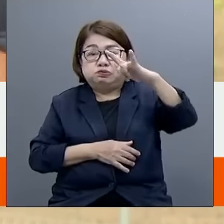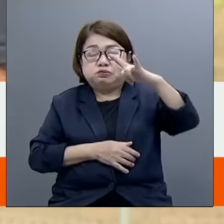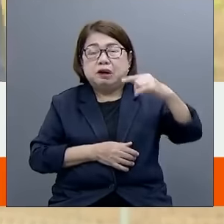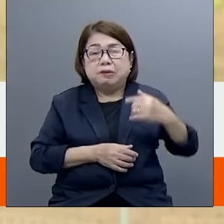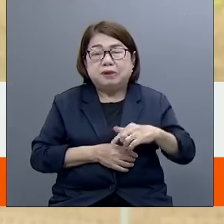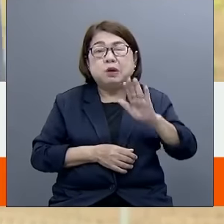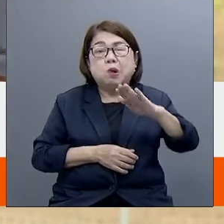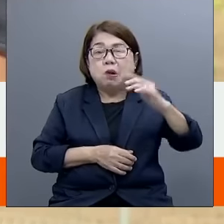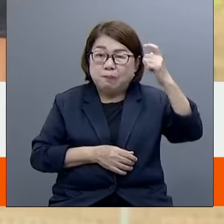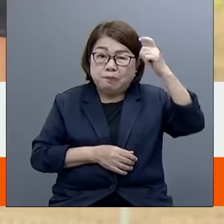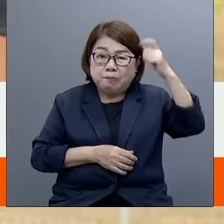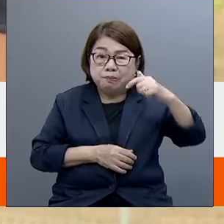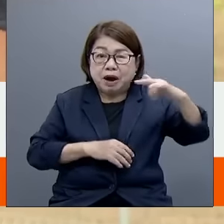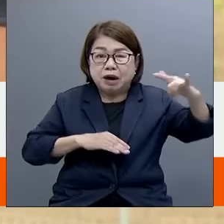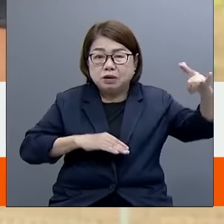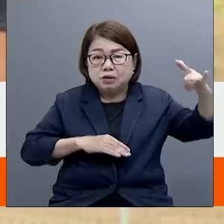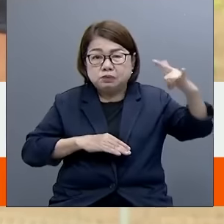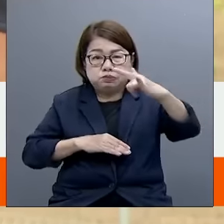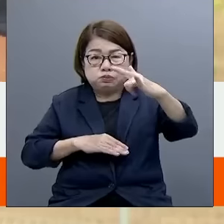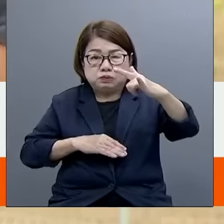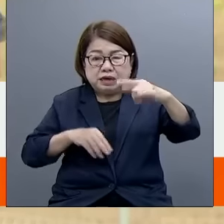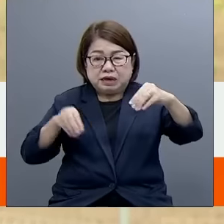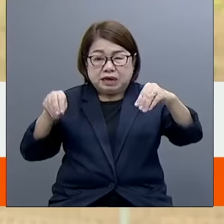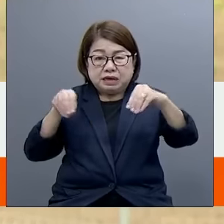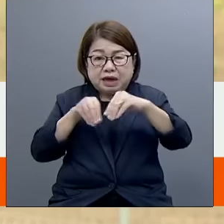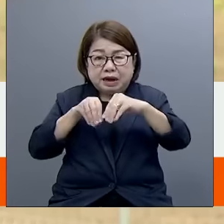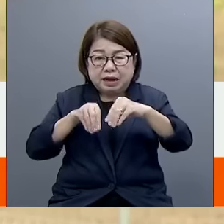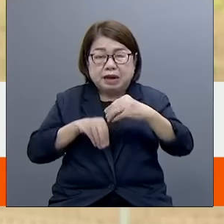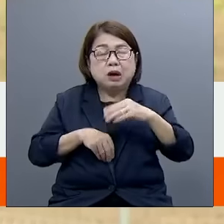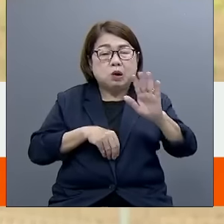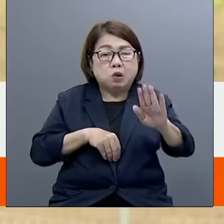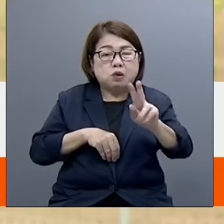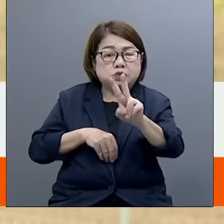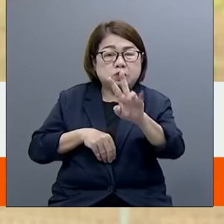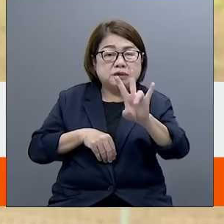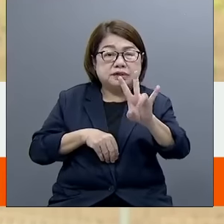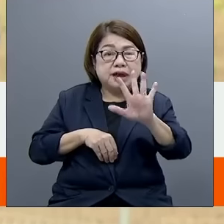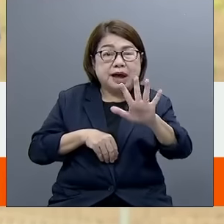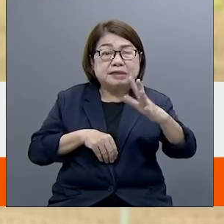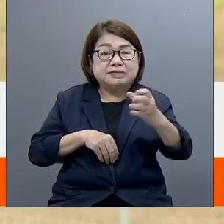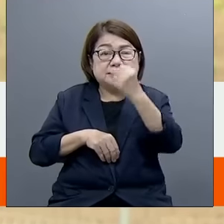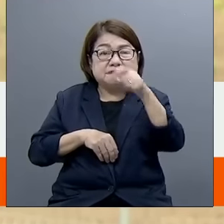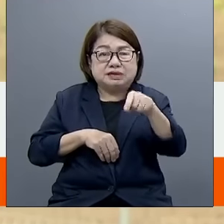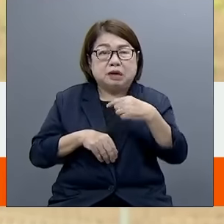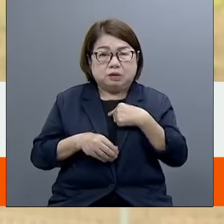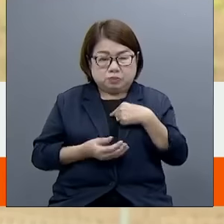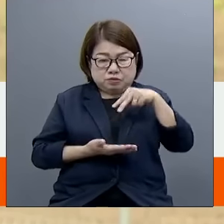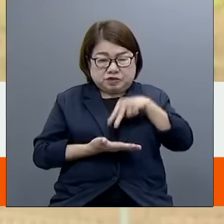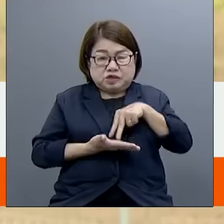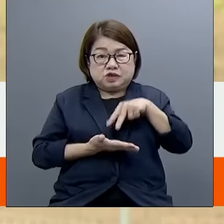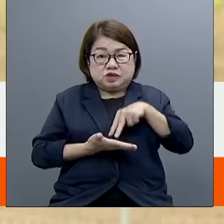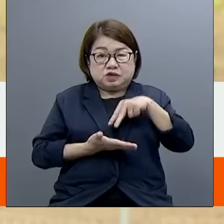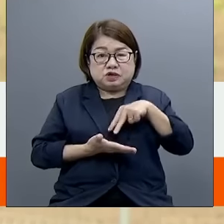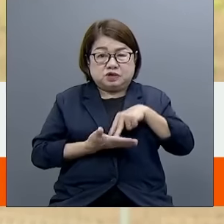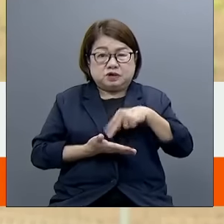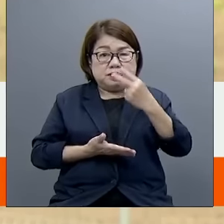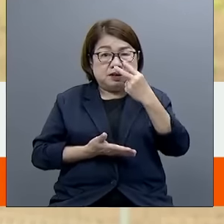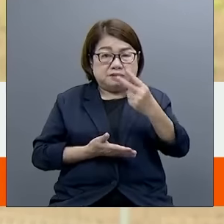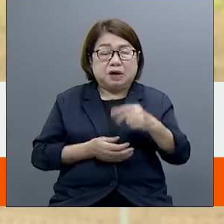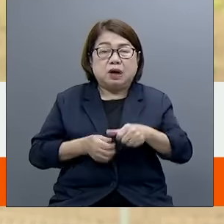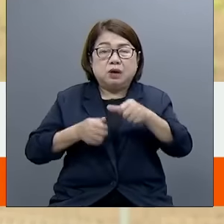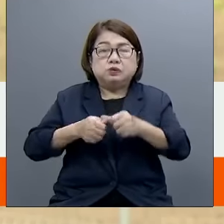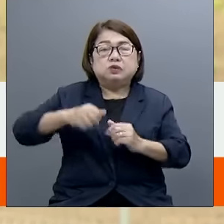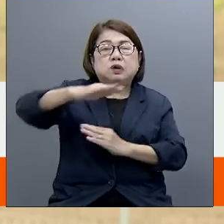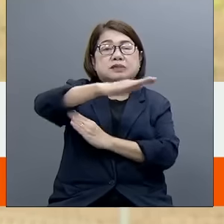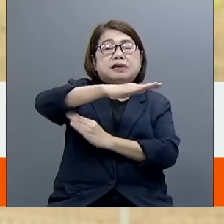ฝั่งตรงข้ามนะครับใกล้กับฐานปฏิบัติการ275จากที่เราสังเกตอยู่บริเวณจุดที่ผมรายงานอยู่ขณะนี้คือบริเวณสะพานแห่ง